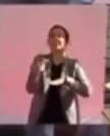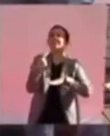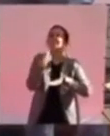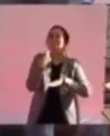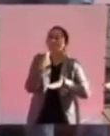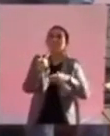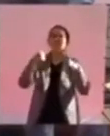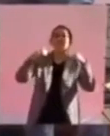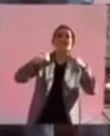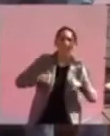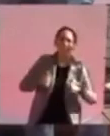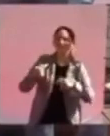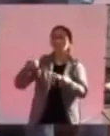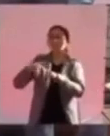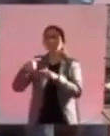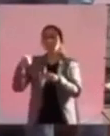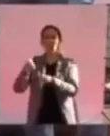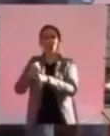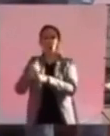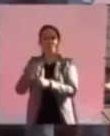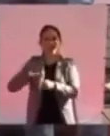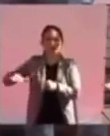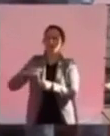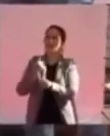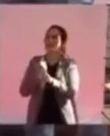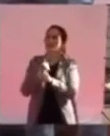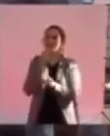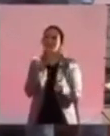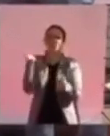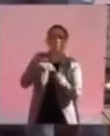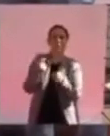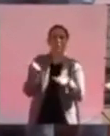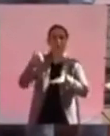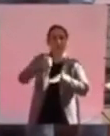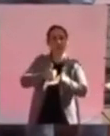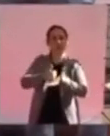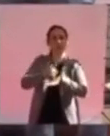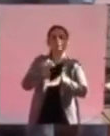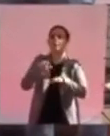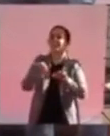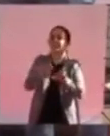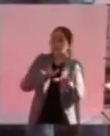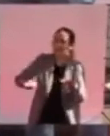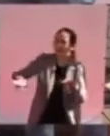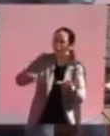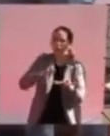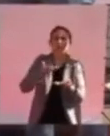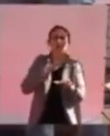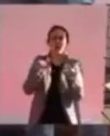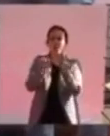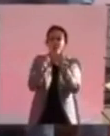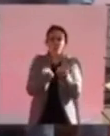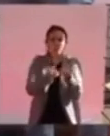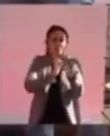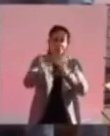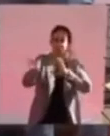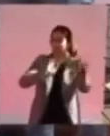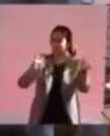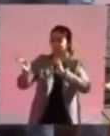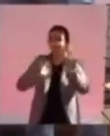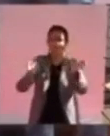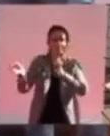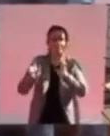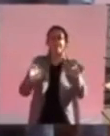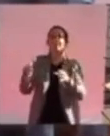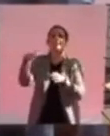operatori in questo senso il territorio in tutte le molteplici forme in cui si esplica l'attività sanitaria e socio